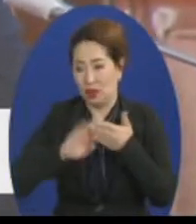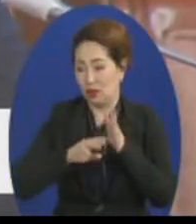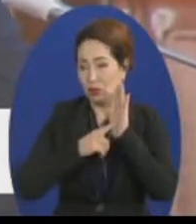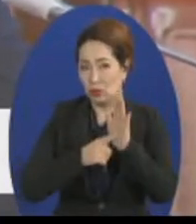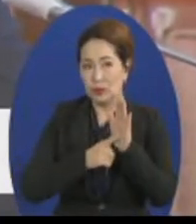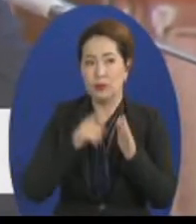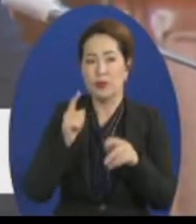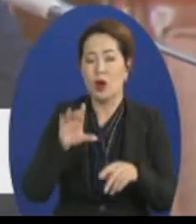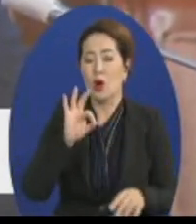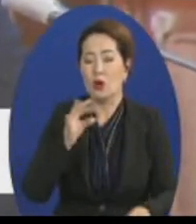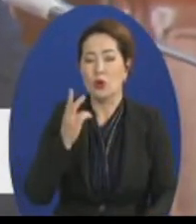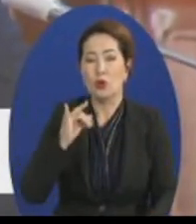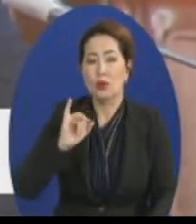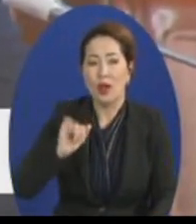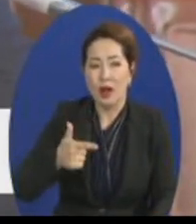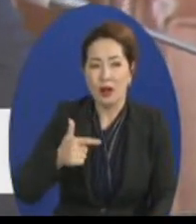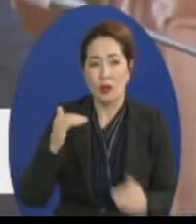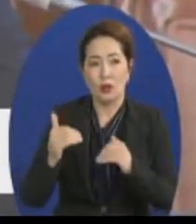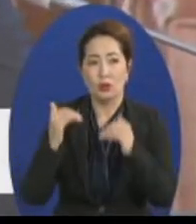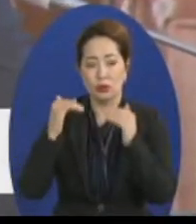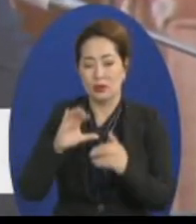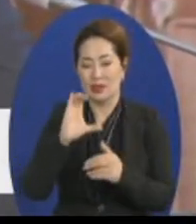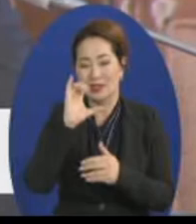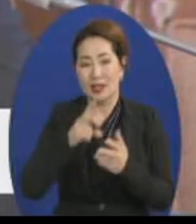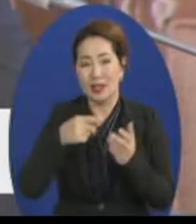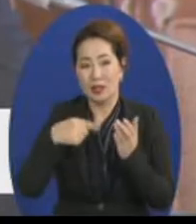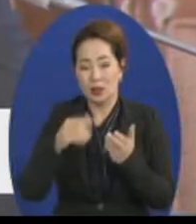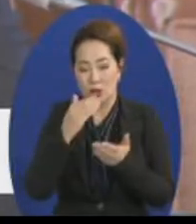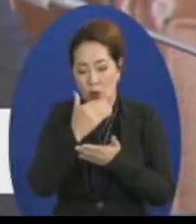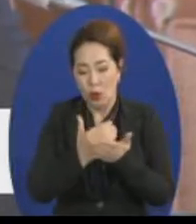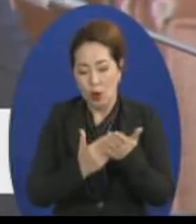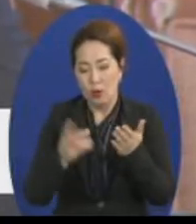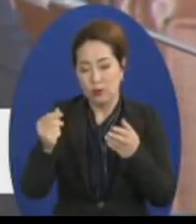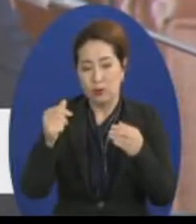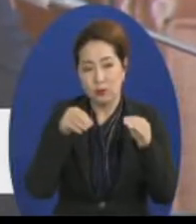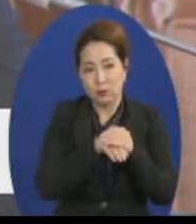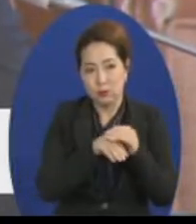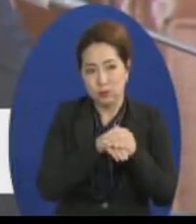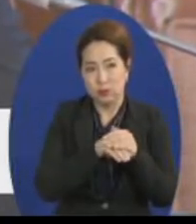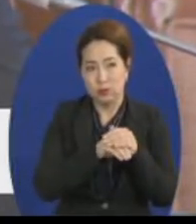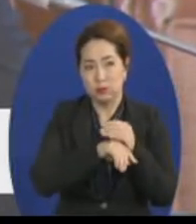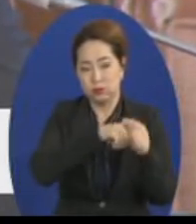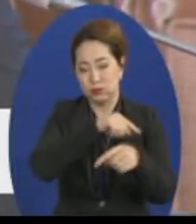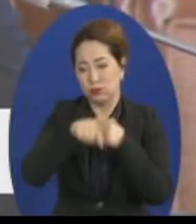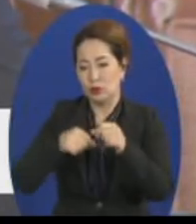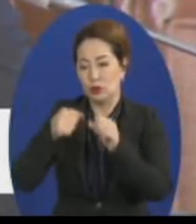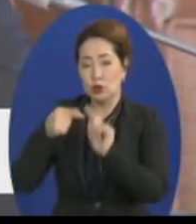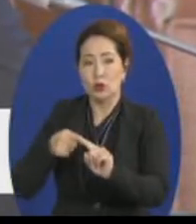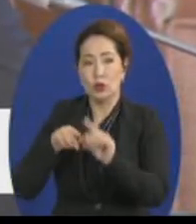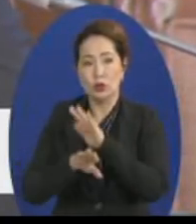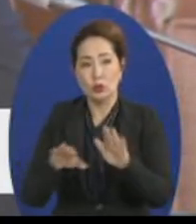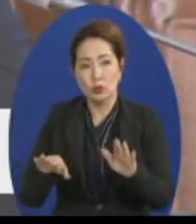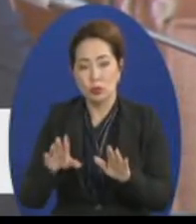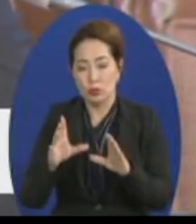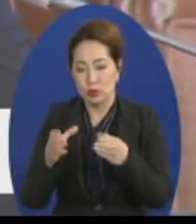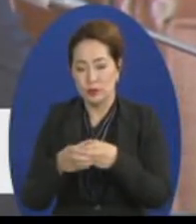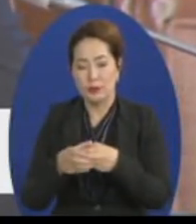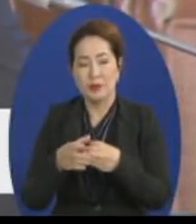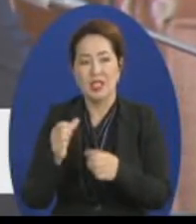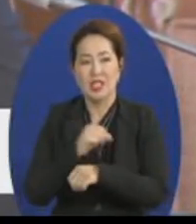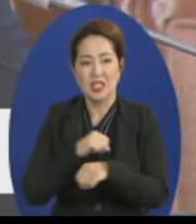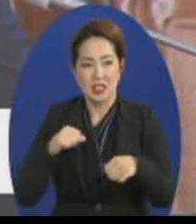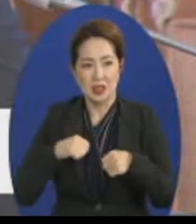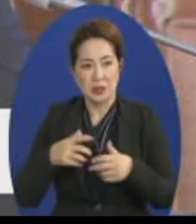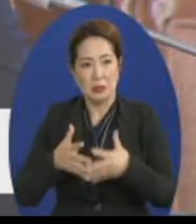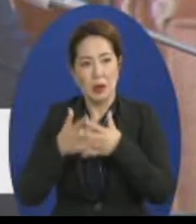нар орон нутгийн хөгжүүлэх сангийн тодорхой хувийг бид нар байршуулах байдлаар тэр зорилт бүлгүүд хэрхэн орон сууцч болох